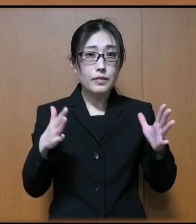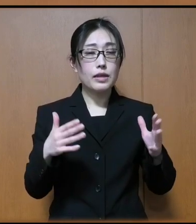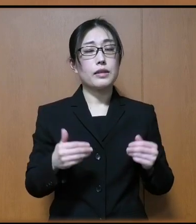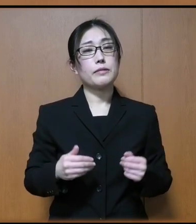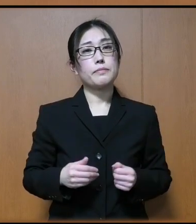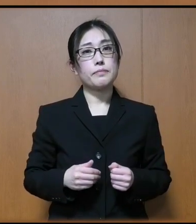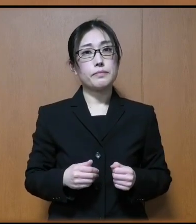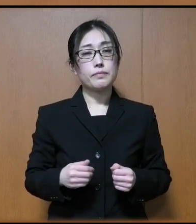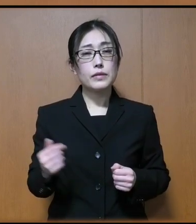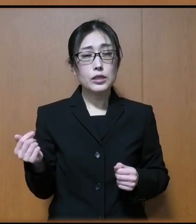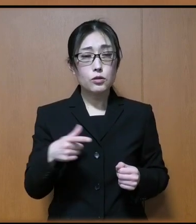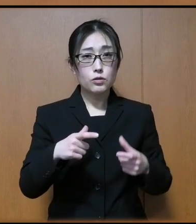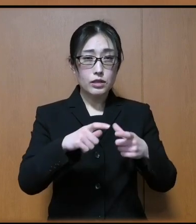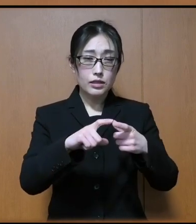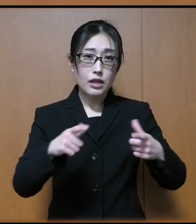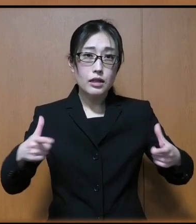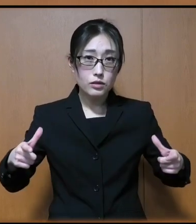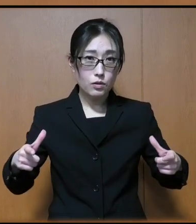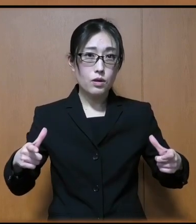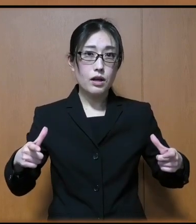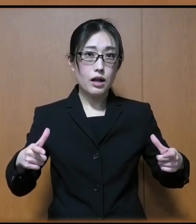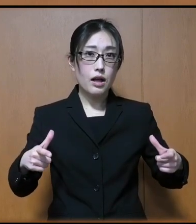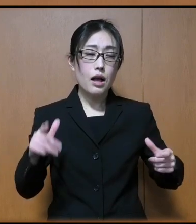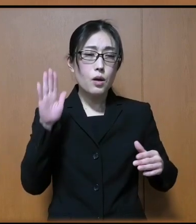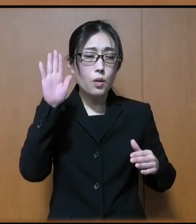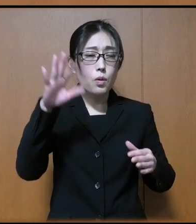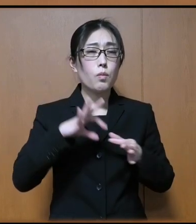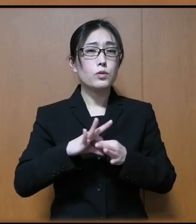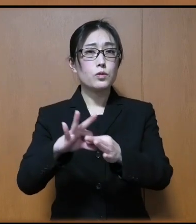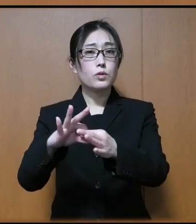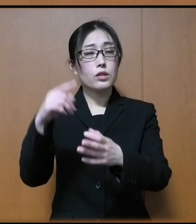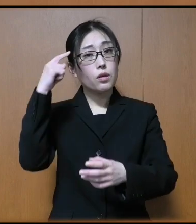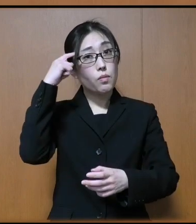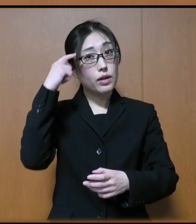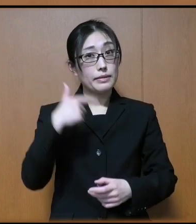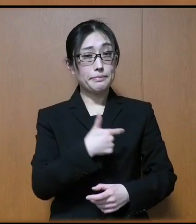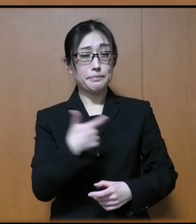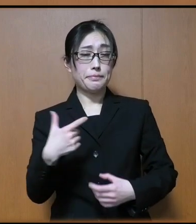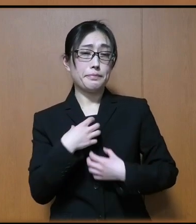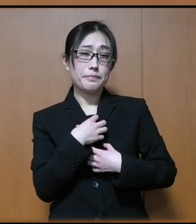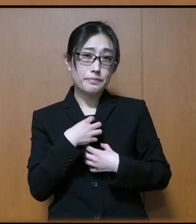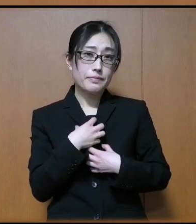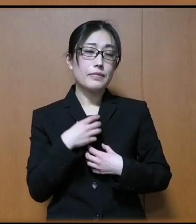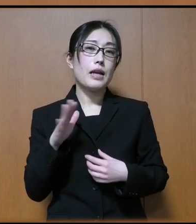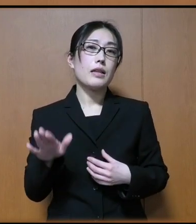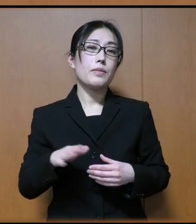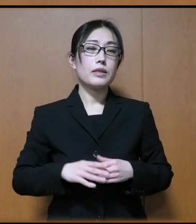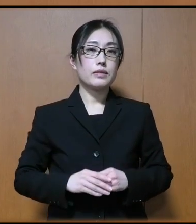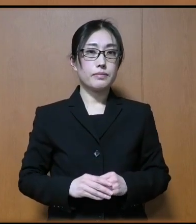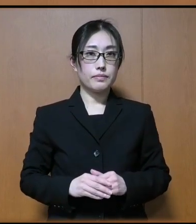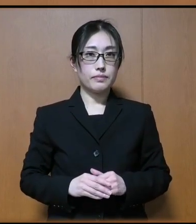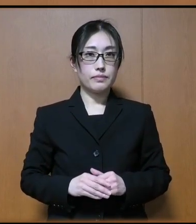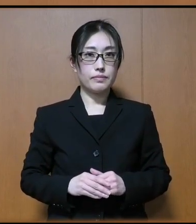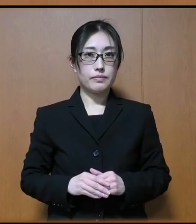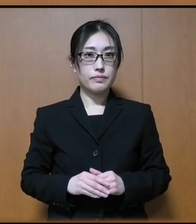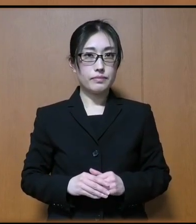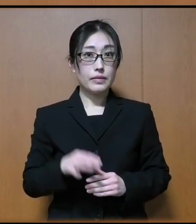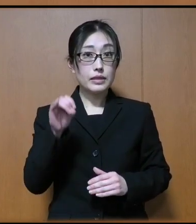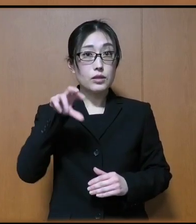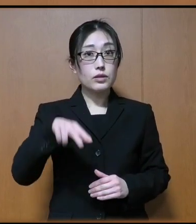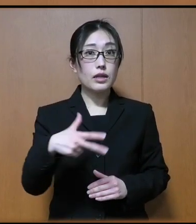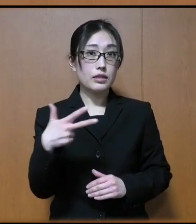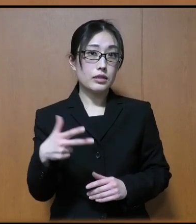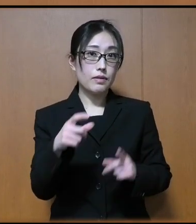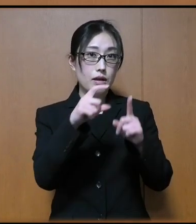今後も続くのではないかと大変強い危機感を持っています。このため市では PCR 検査センターの開設